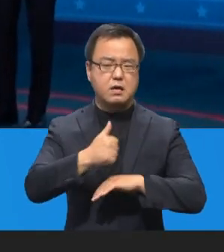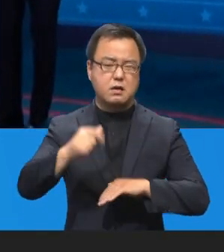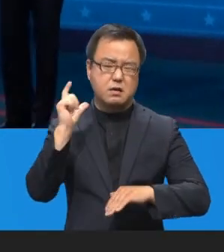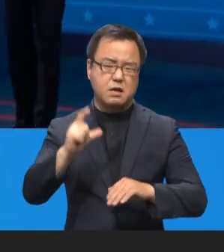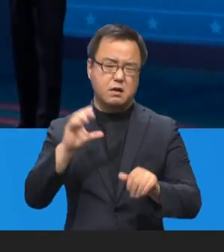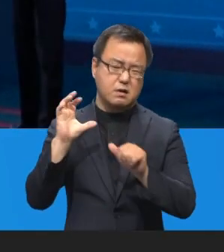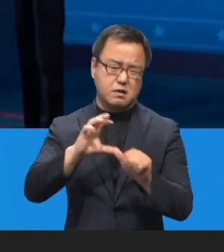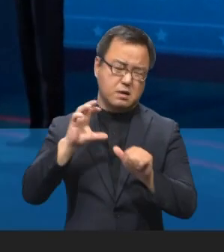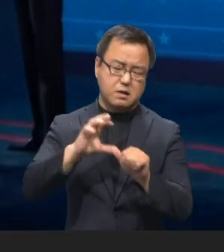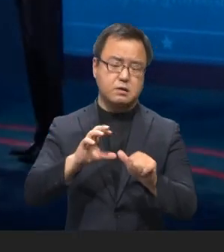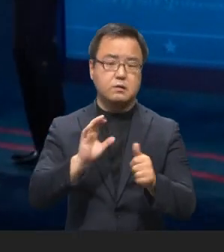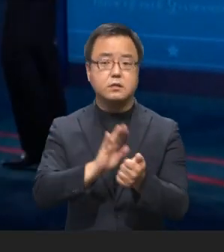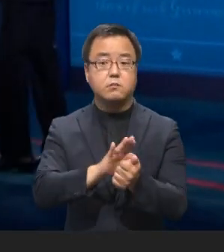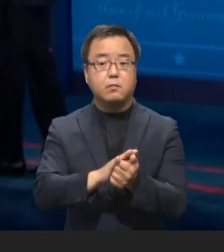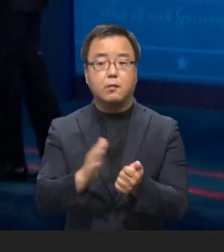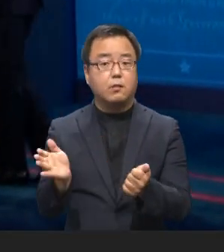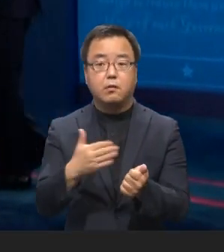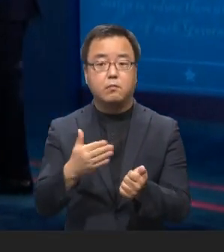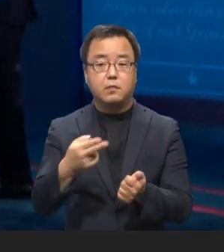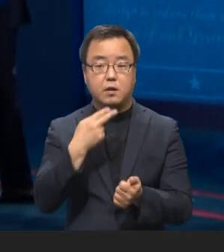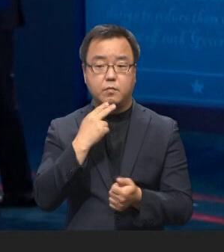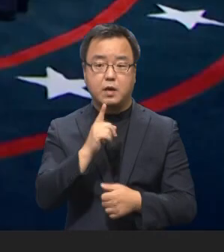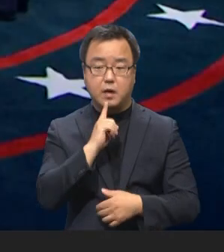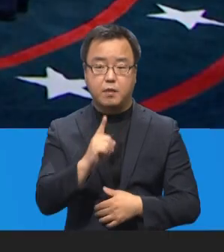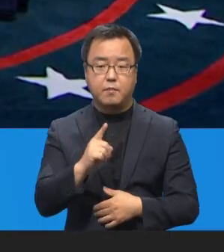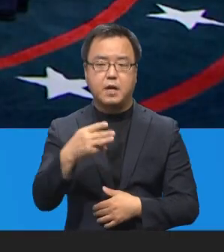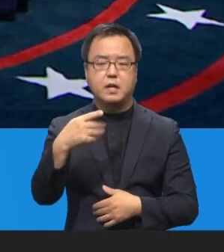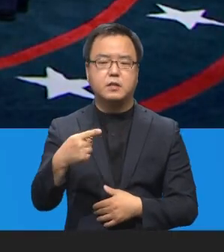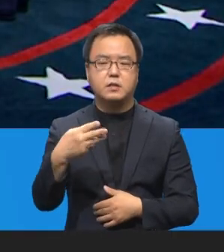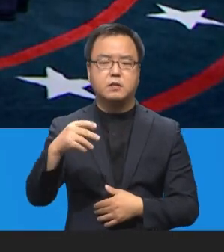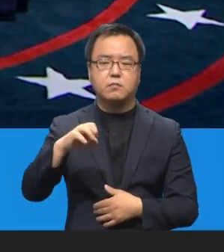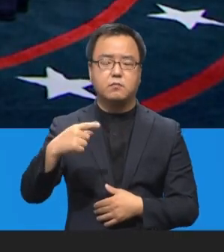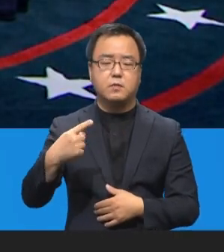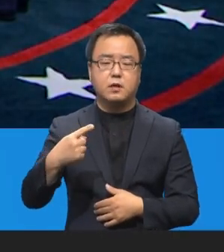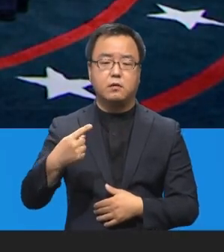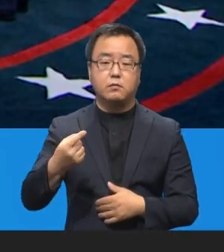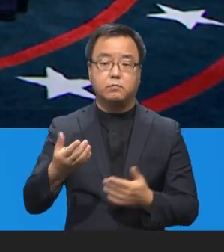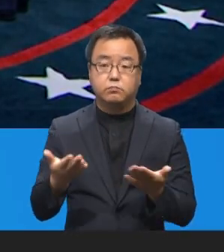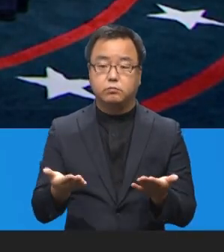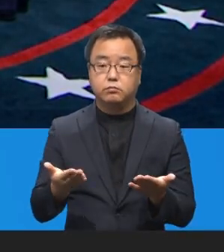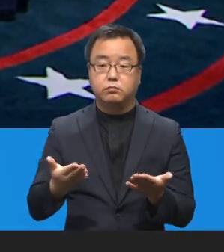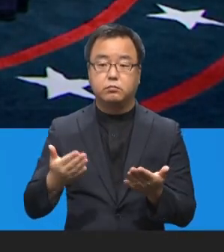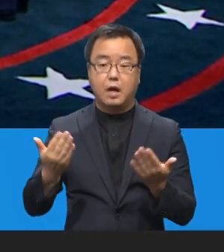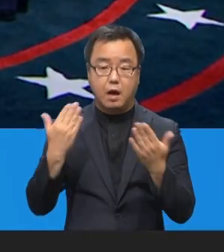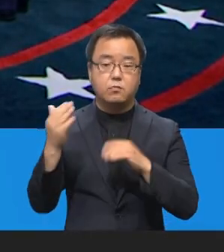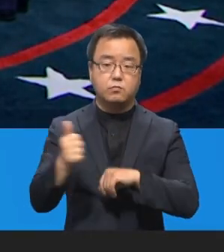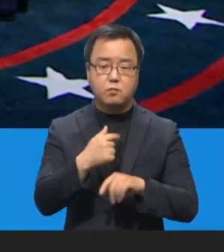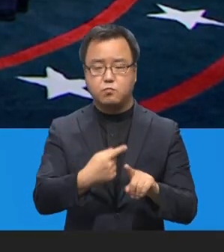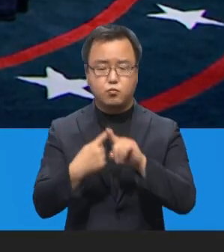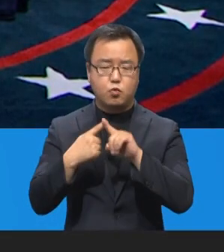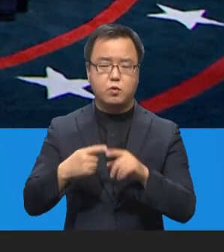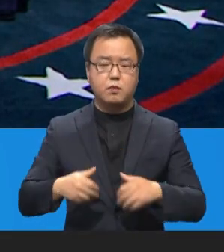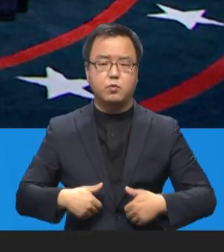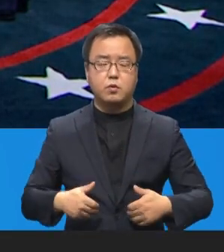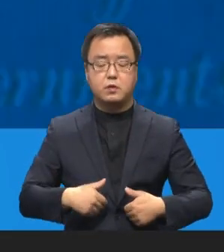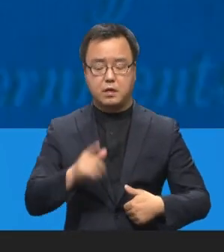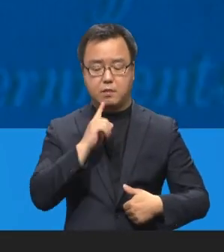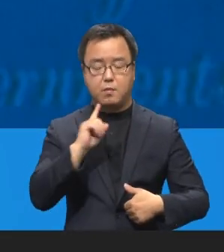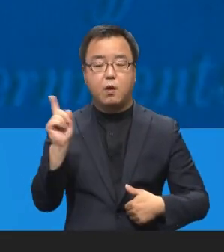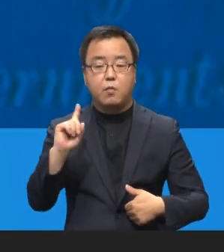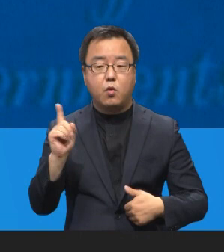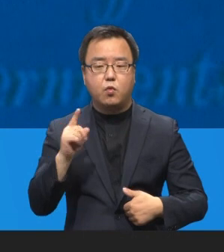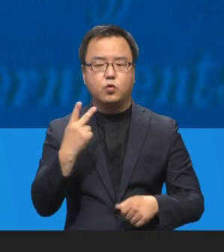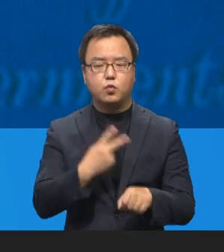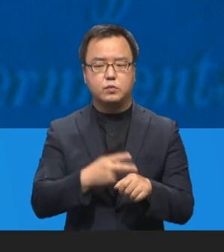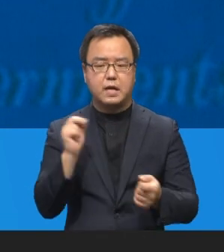날을 세웠습니다. 트럼프 후보는 그래도 등교를 해야 한다는 방침을 재확인했는데요. 예. 이 교사 감염률이 상대적으로